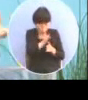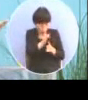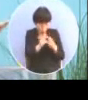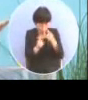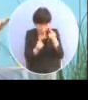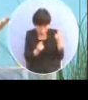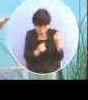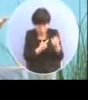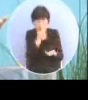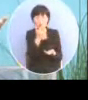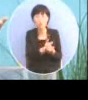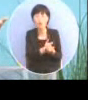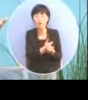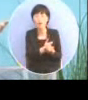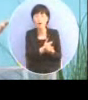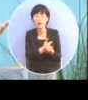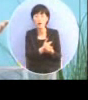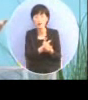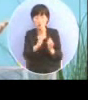gian.